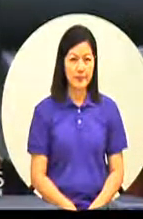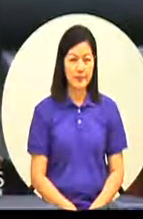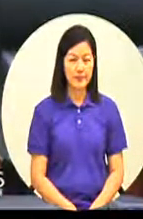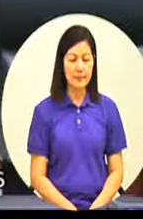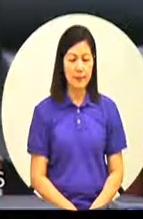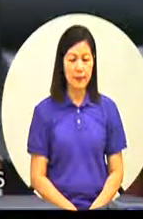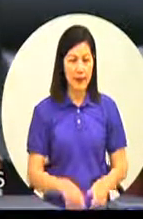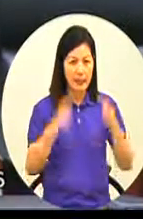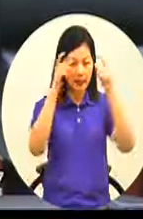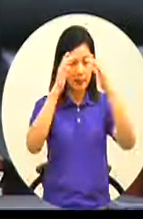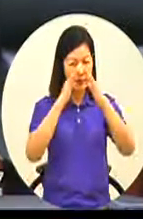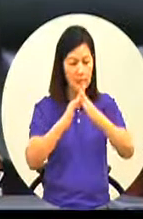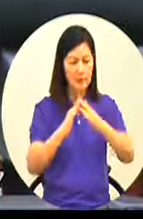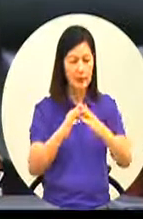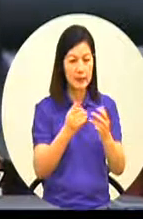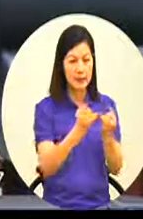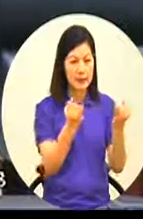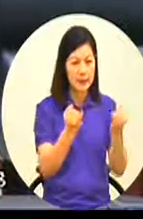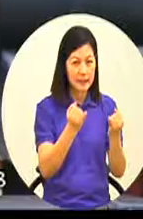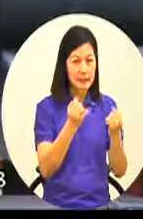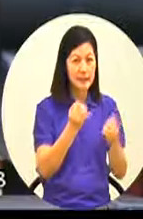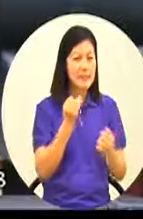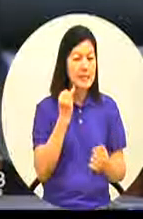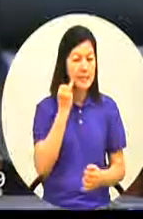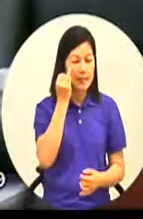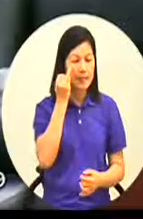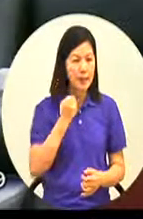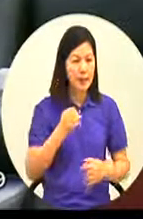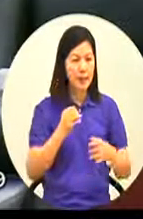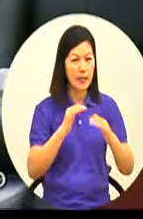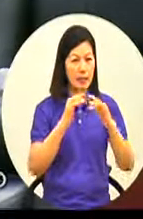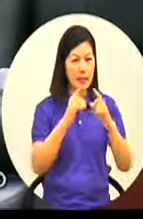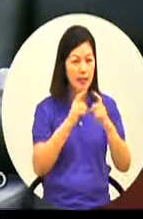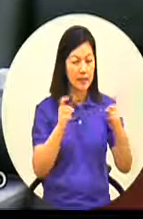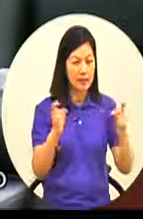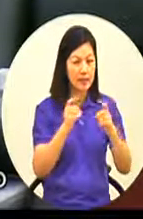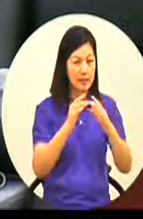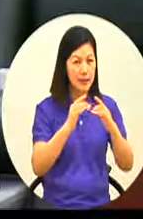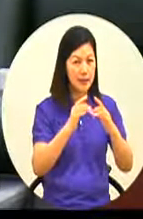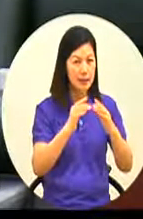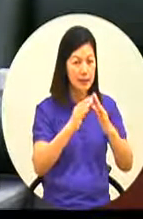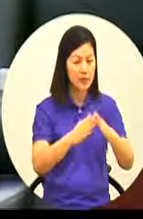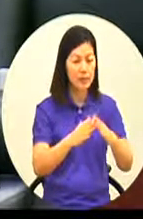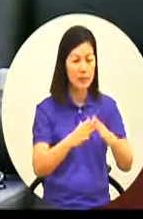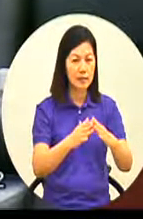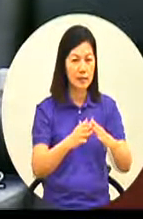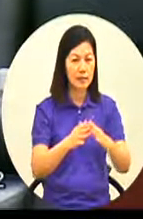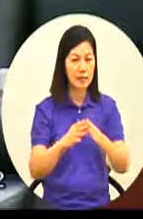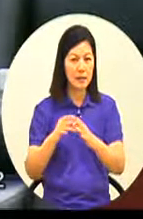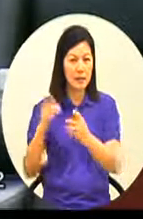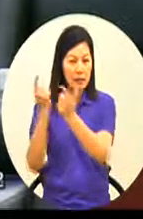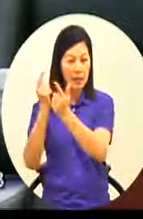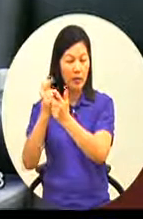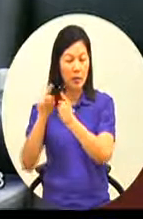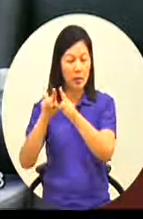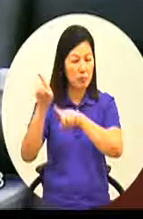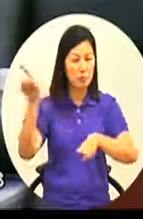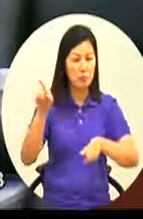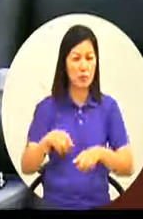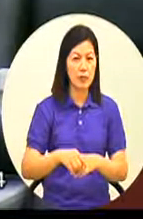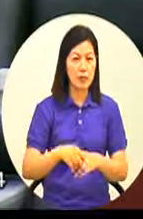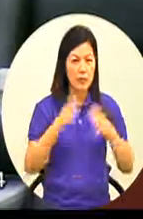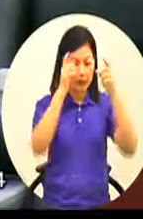们高雄市的姐妹市哦，远不及我们台北哈，我们高雄市人口